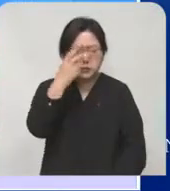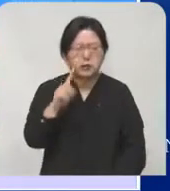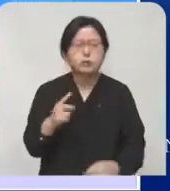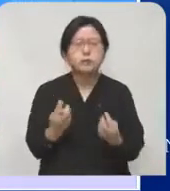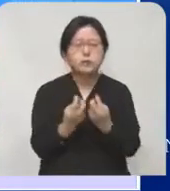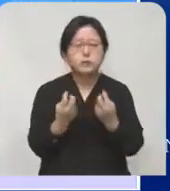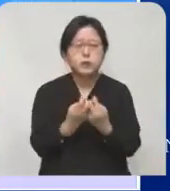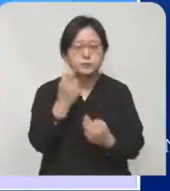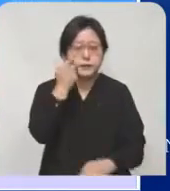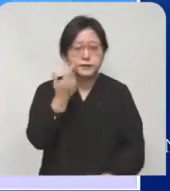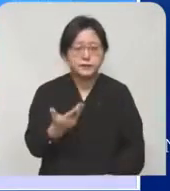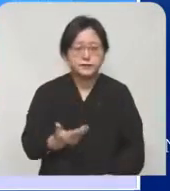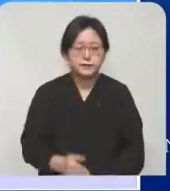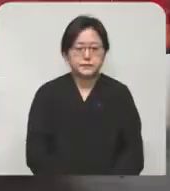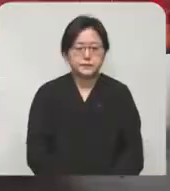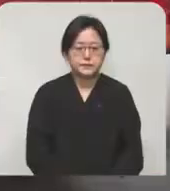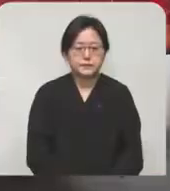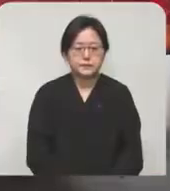어떻게 되고 있습니까